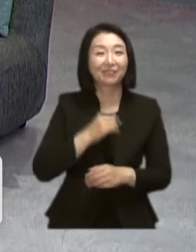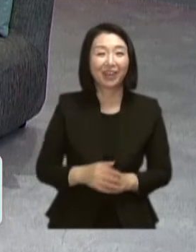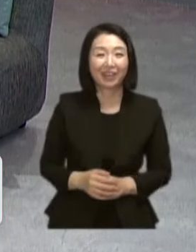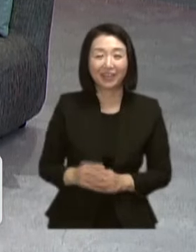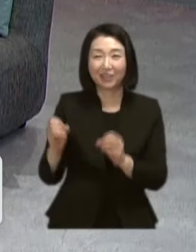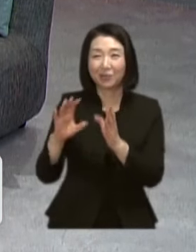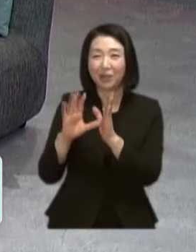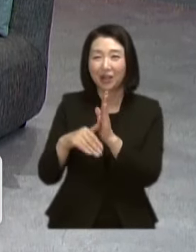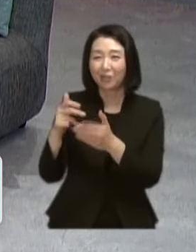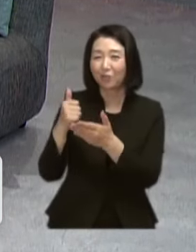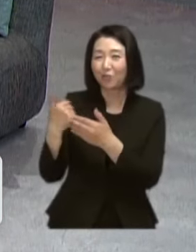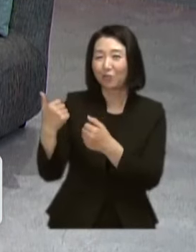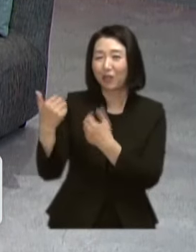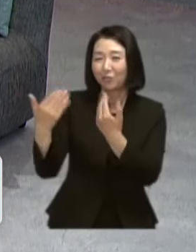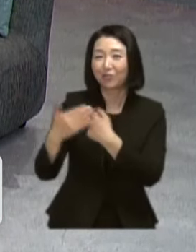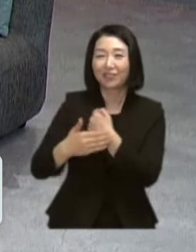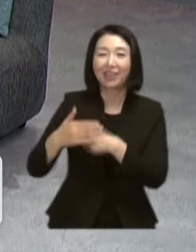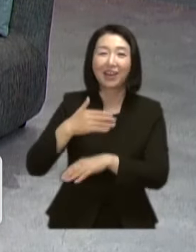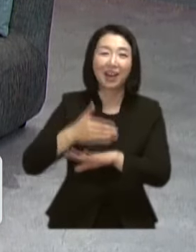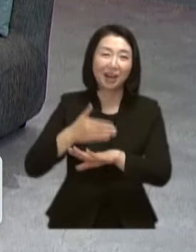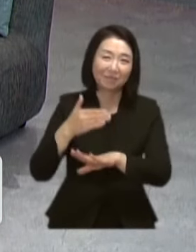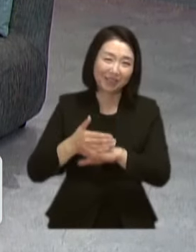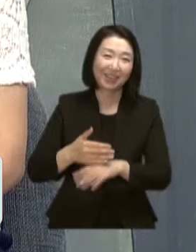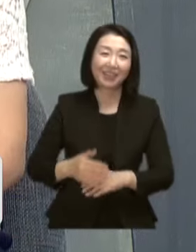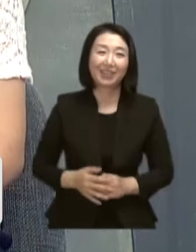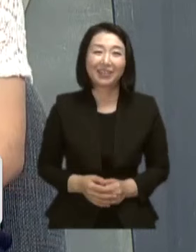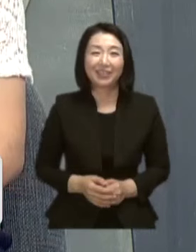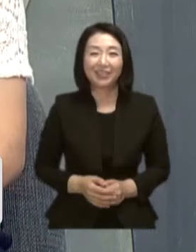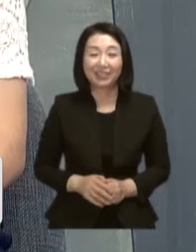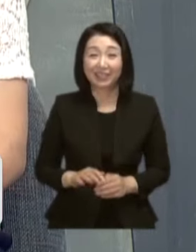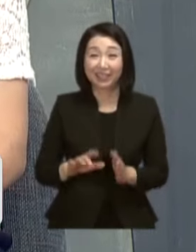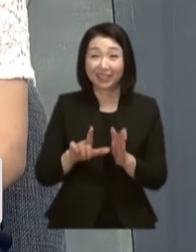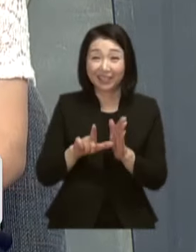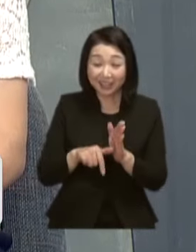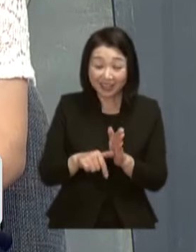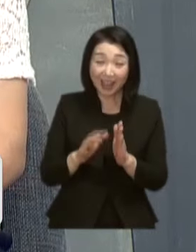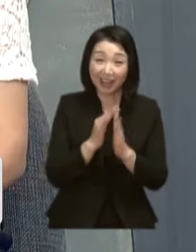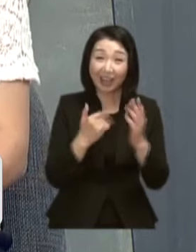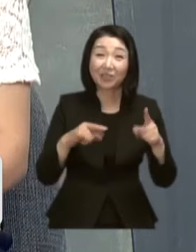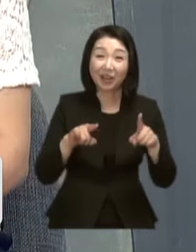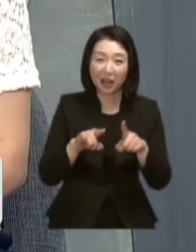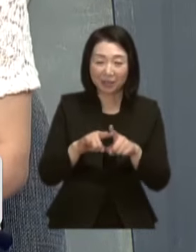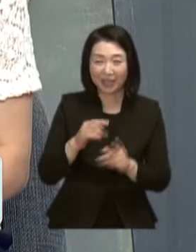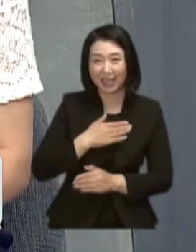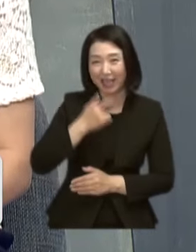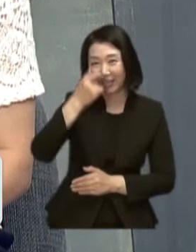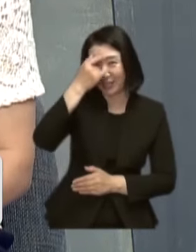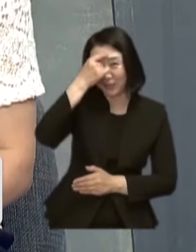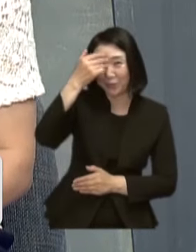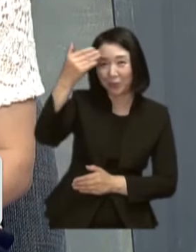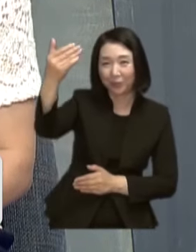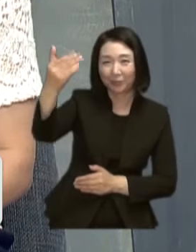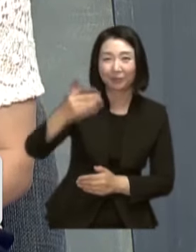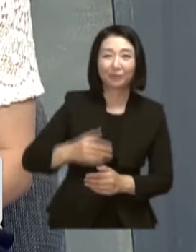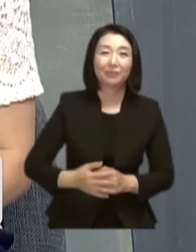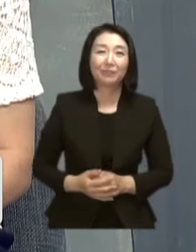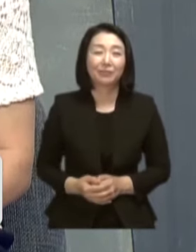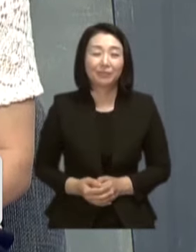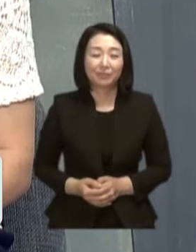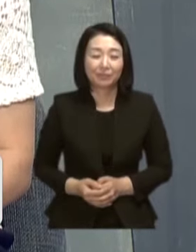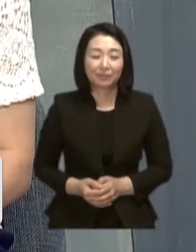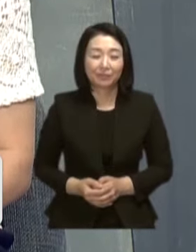가운데 주님 주신 은혜가 너무 이렇게, 네. 감동이 돼서 감사하고요. 이 시간 우리 시대에서 가족 여러분들과 함께 제가 기도하겠습니다. 네.